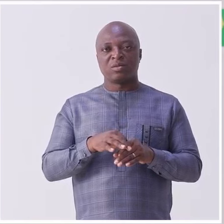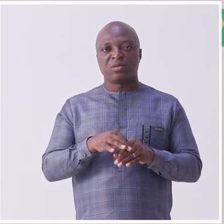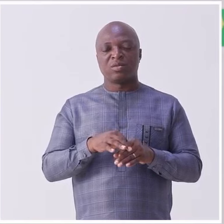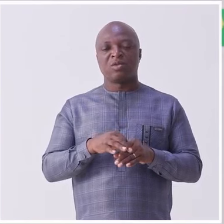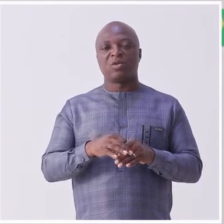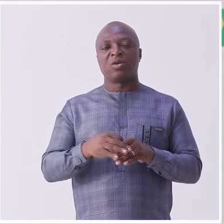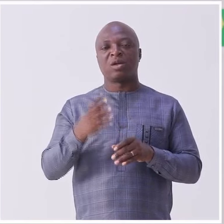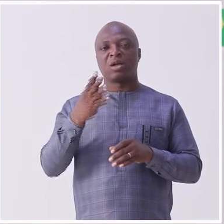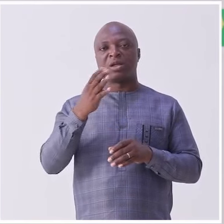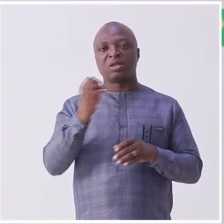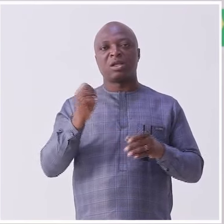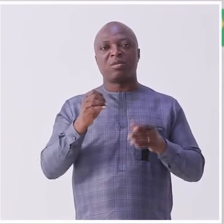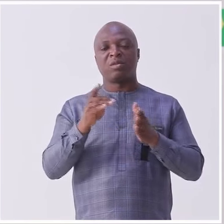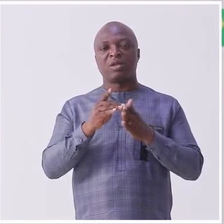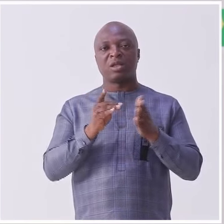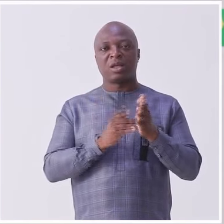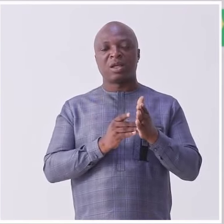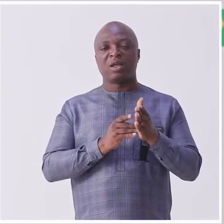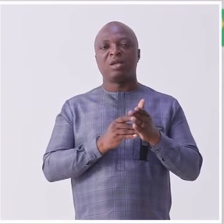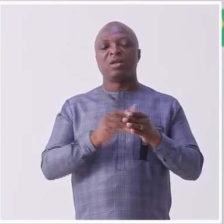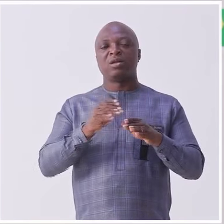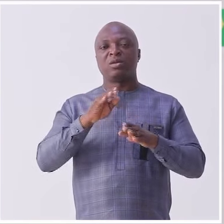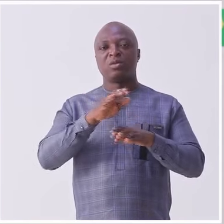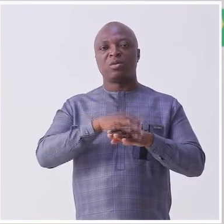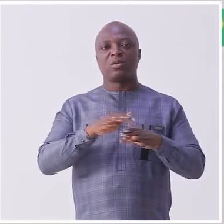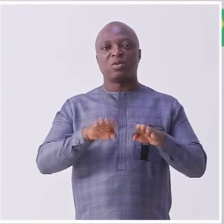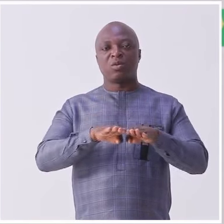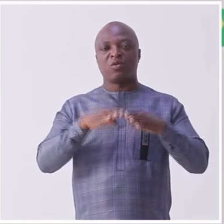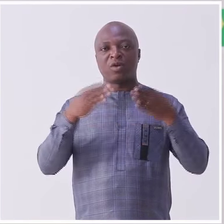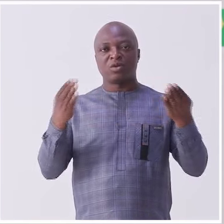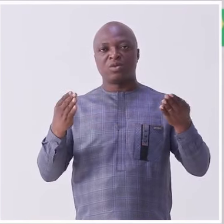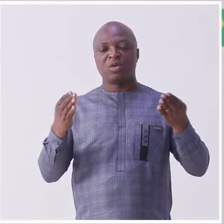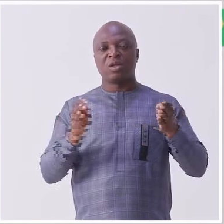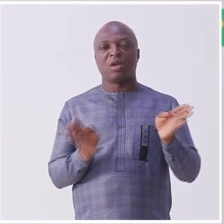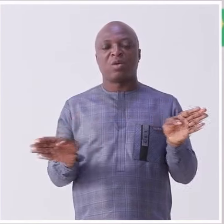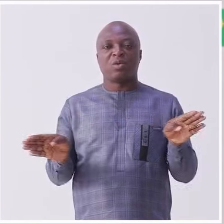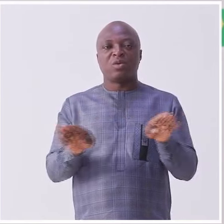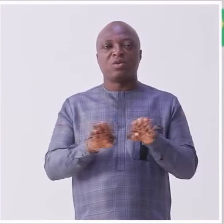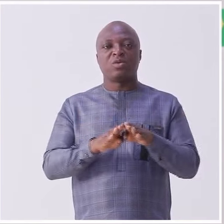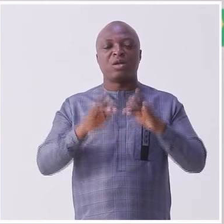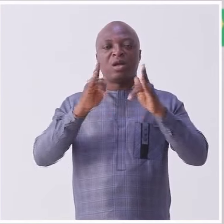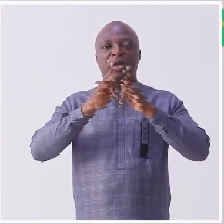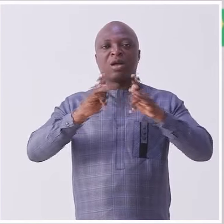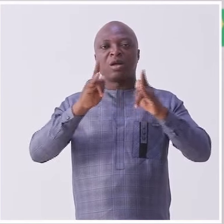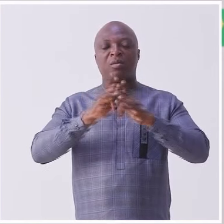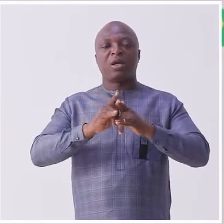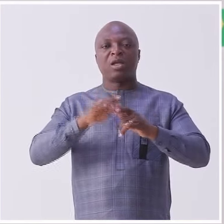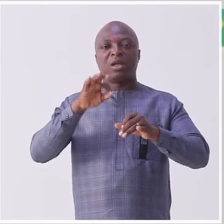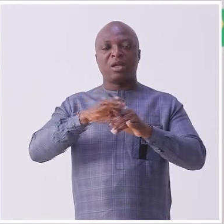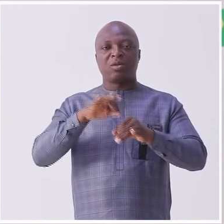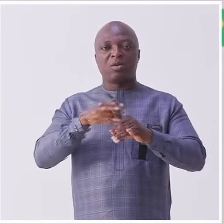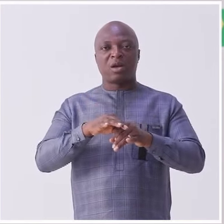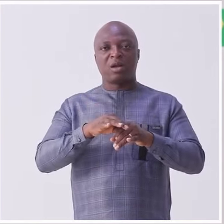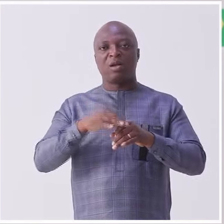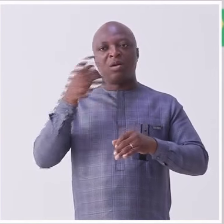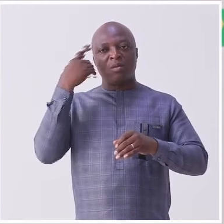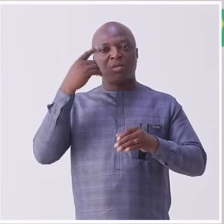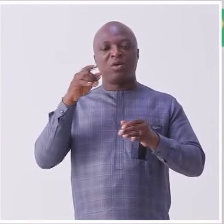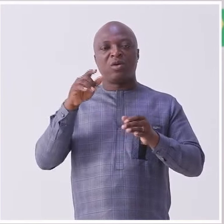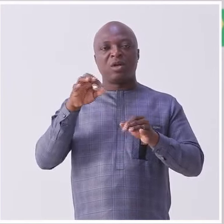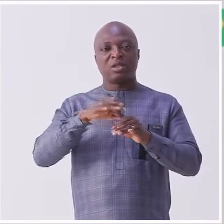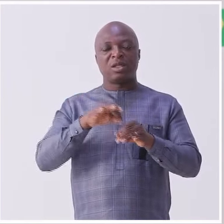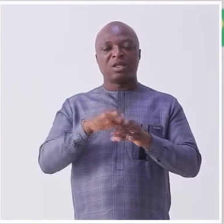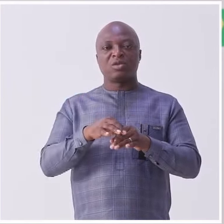Le quatrième décret porte ouverture et clôture de la campagne électorale pour les